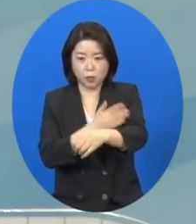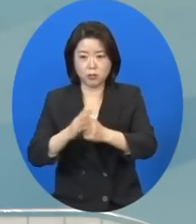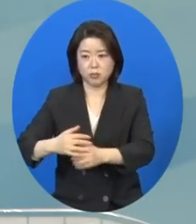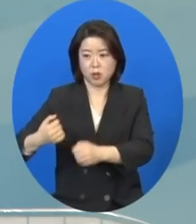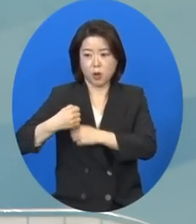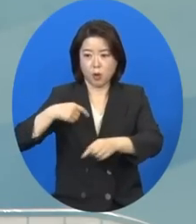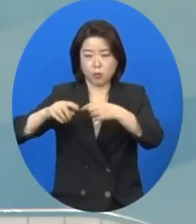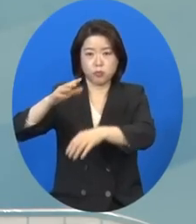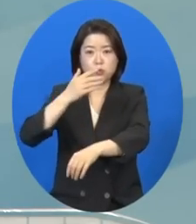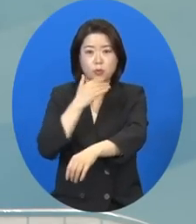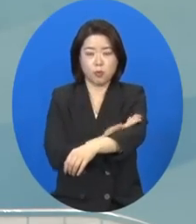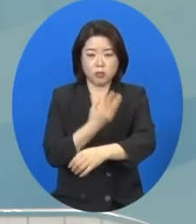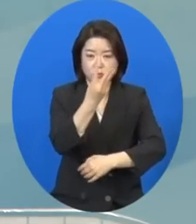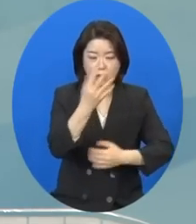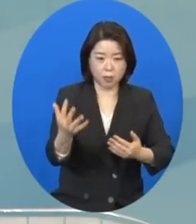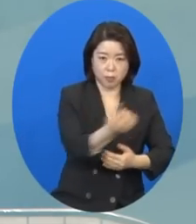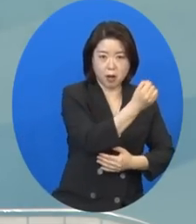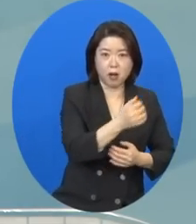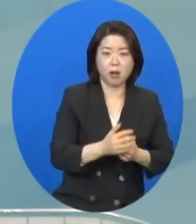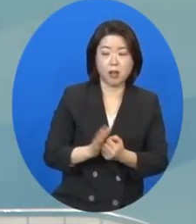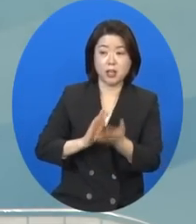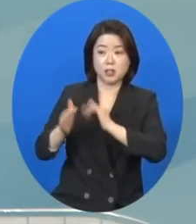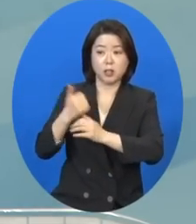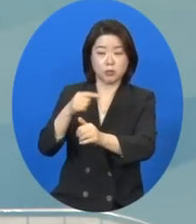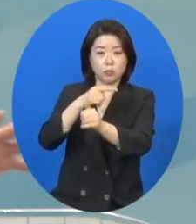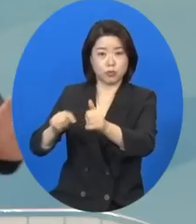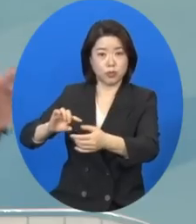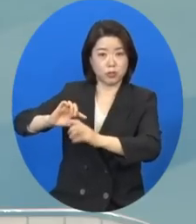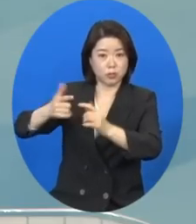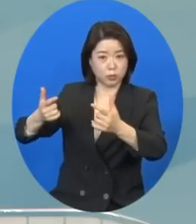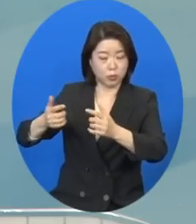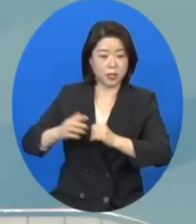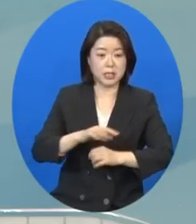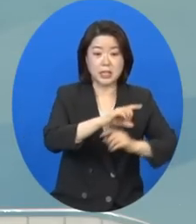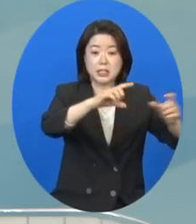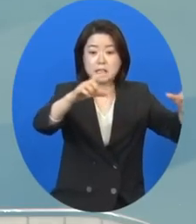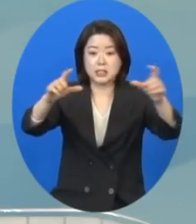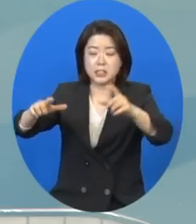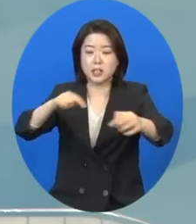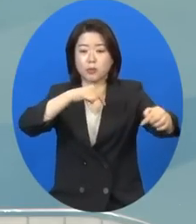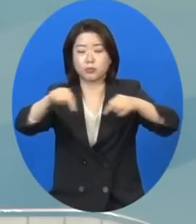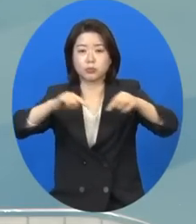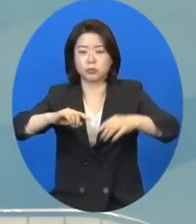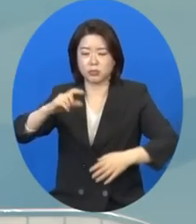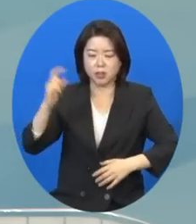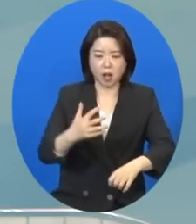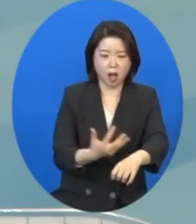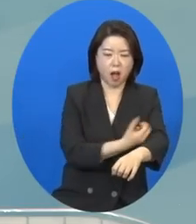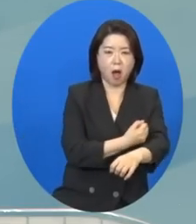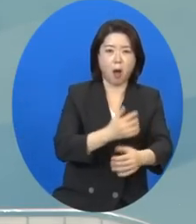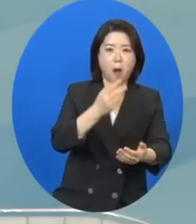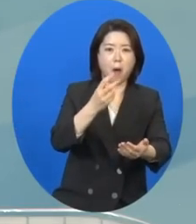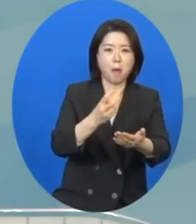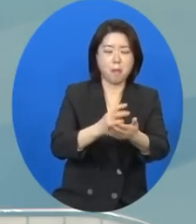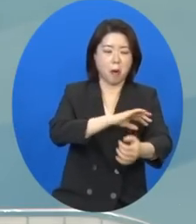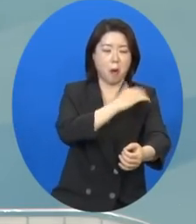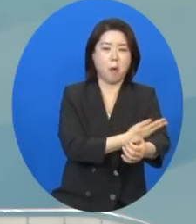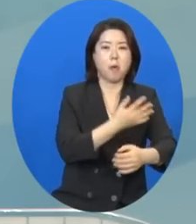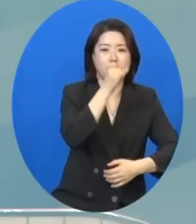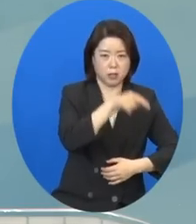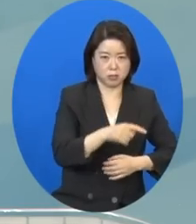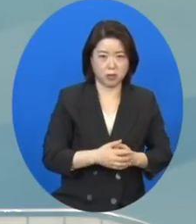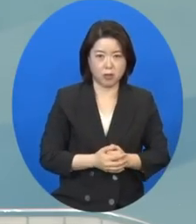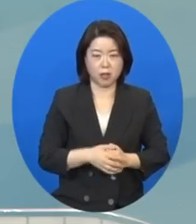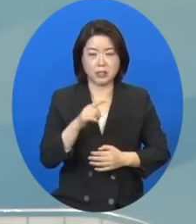막강하죠 예수님이 죽일 정도가 아니라 정말 그 지역을 다 움직일 수 있는 강력한 권한이 있습니다 그래서 사람들이이